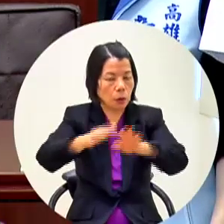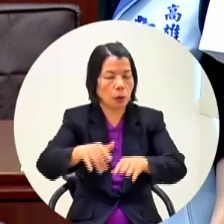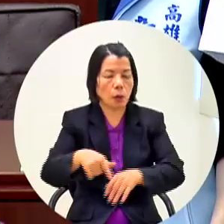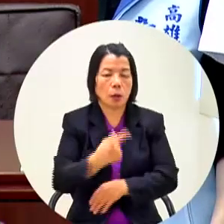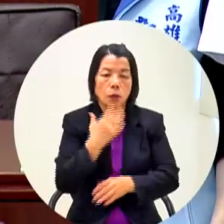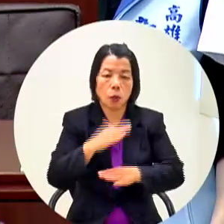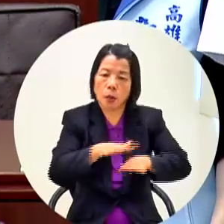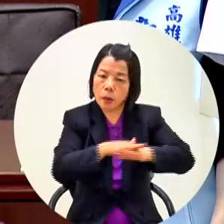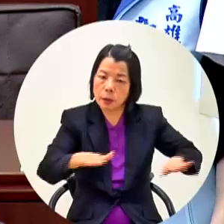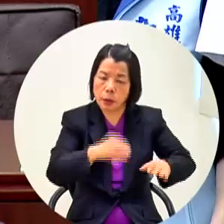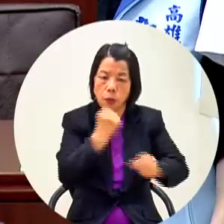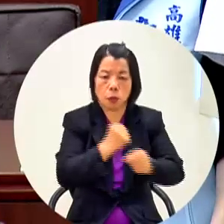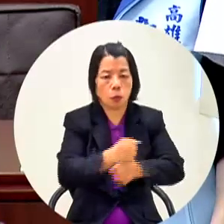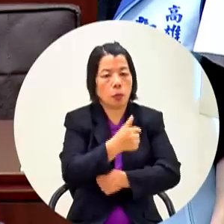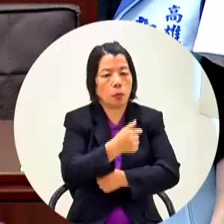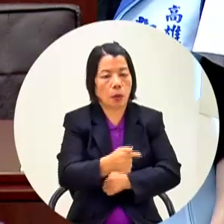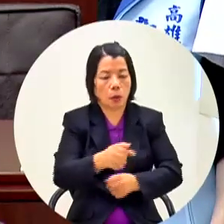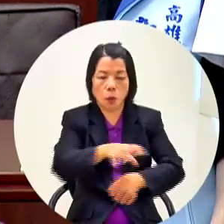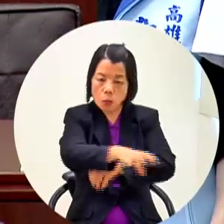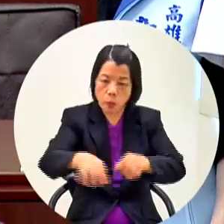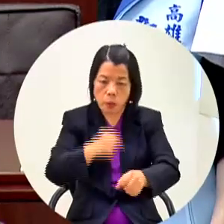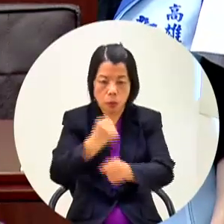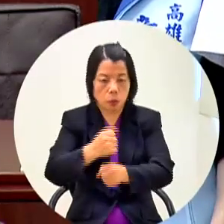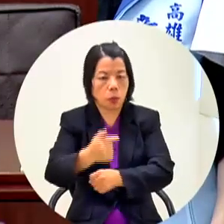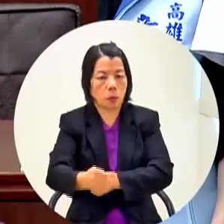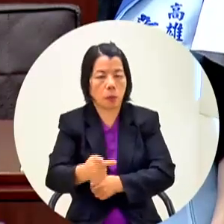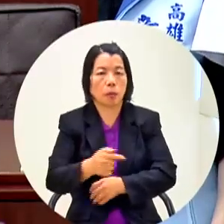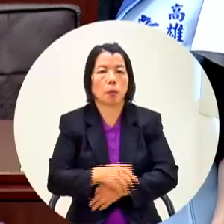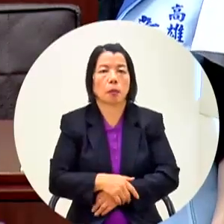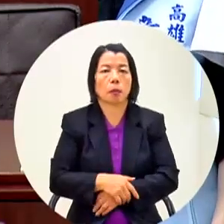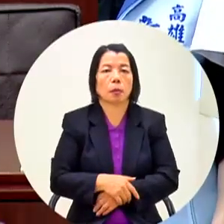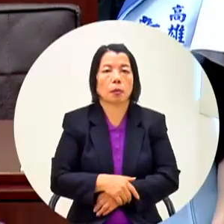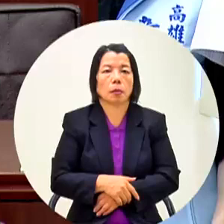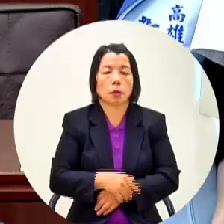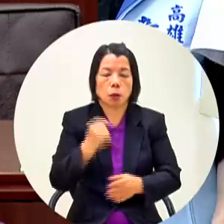好，把环境搞好，把所有可能的